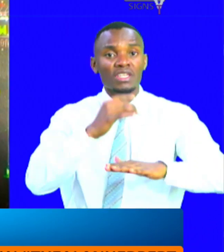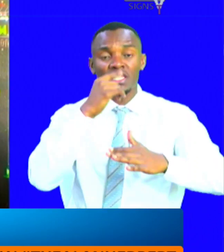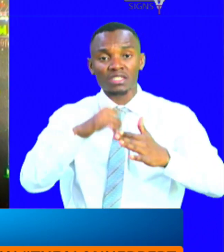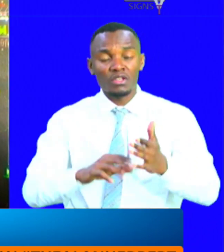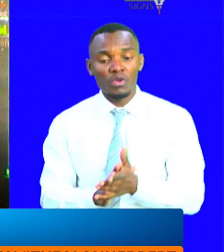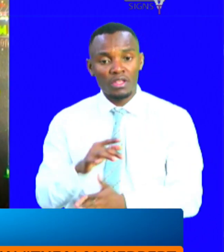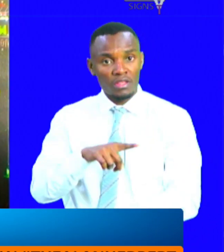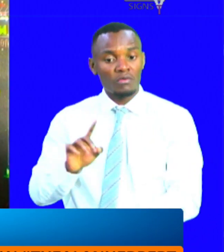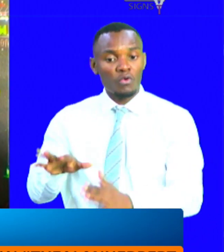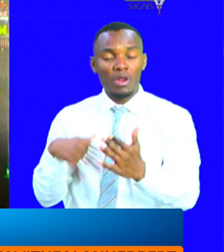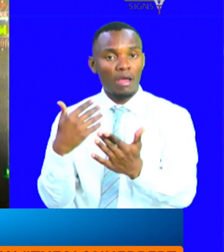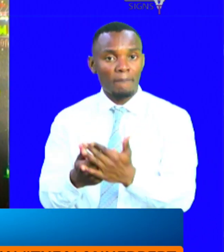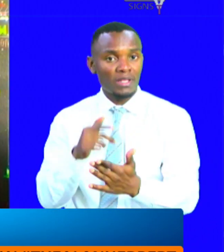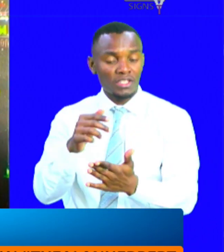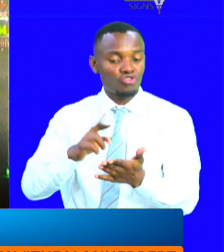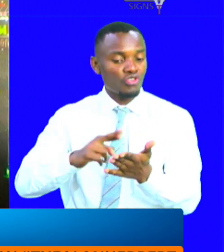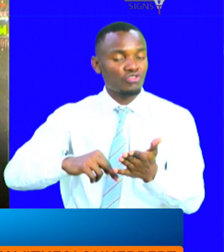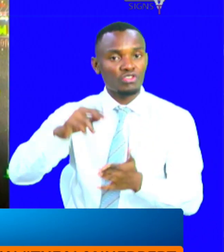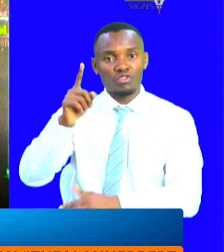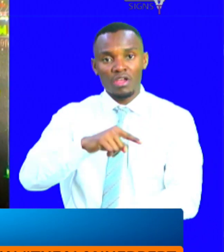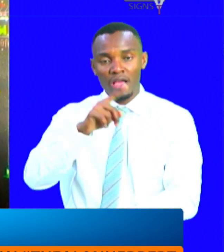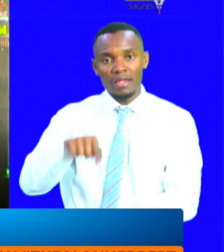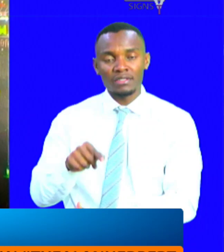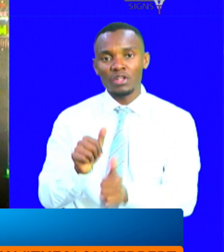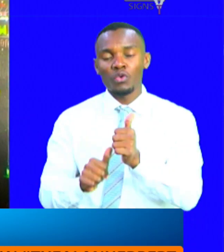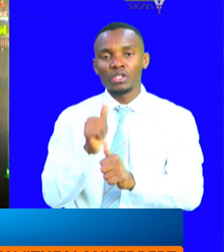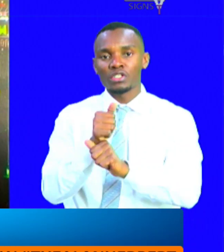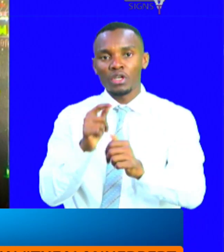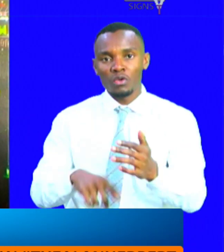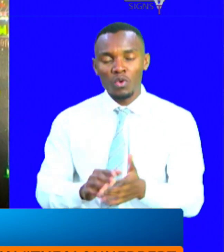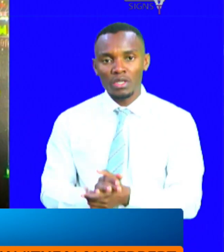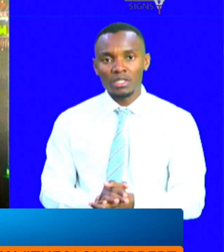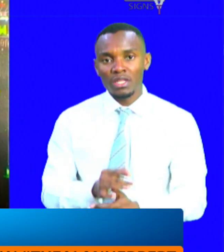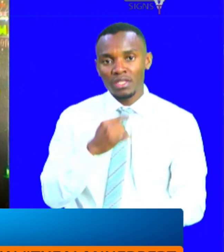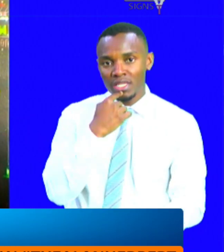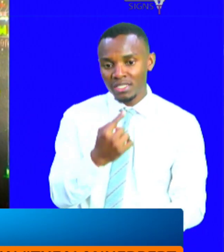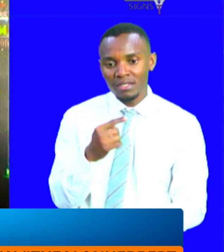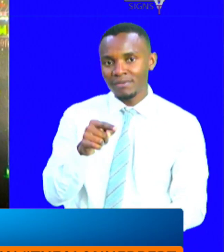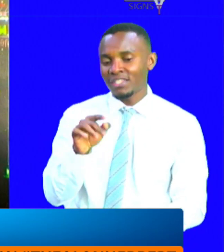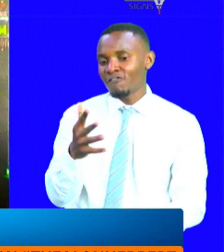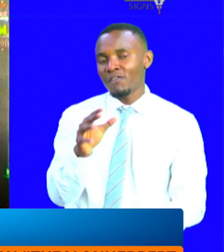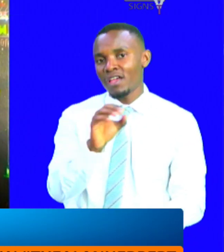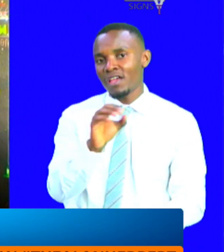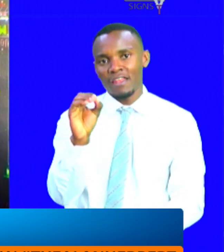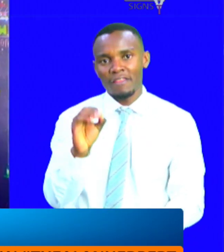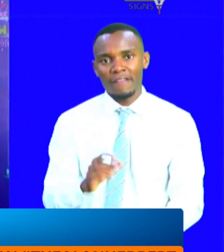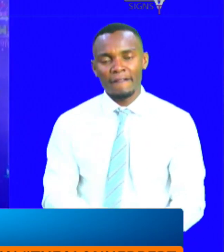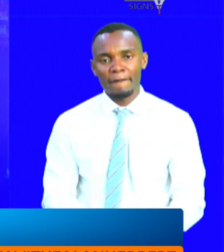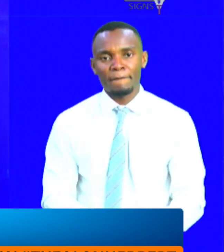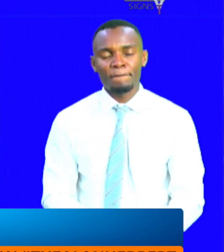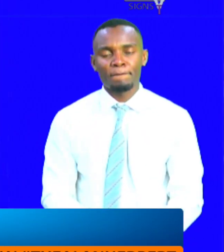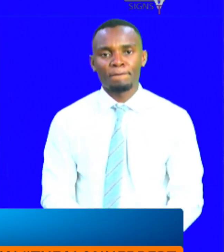the deregistration order, which they termed as unfair. Si